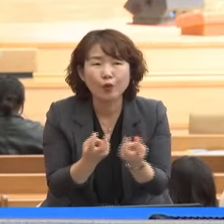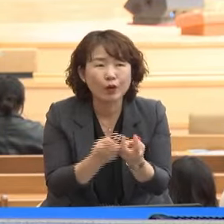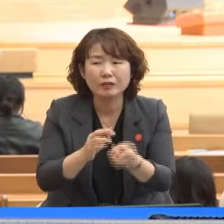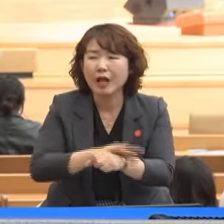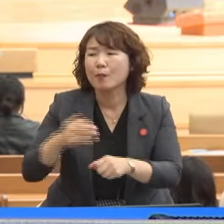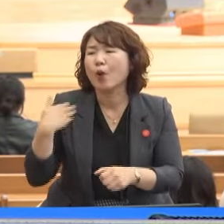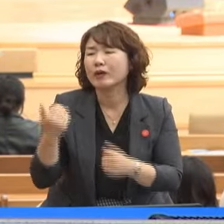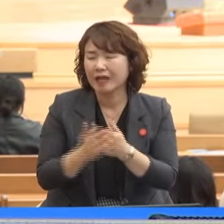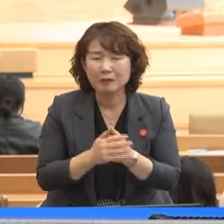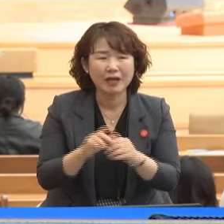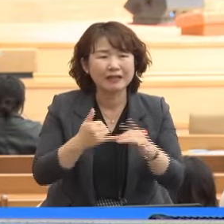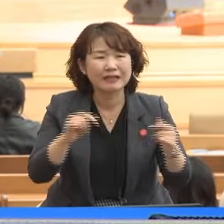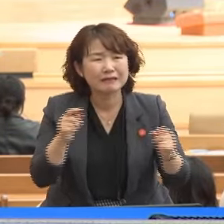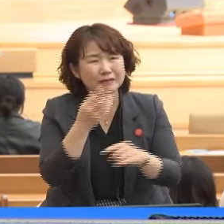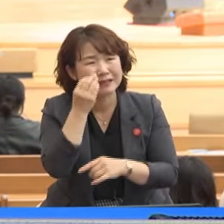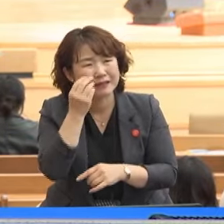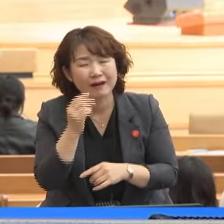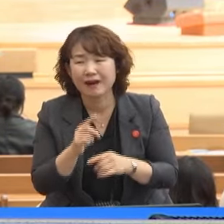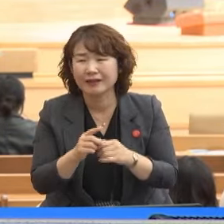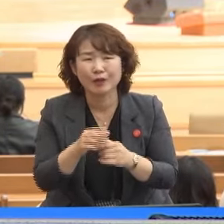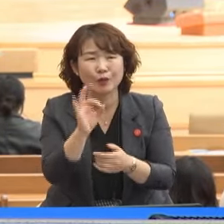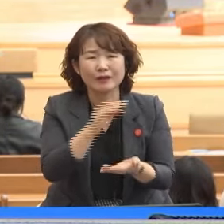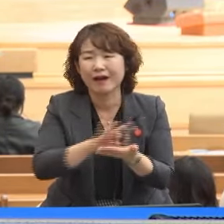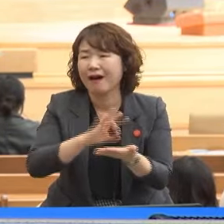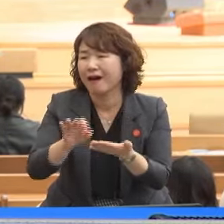엄한 희한한 짓거리 하는데 돈을 다 쓰고